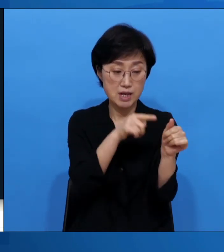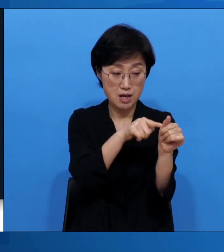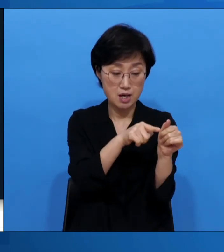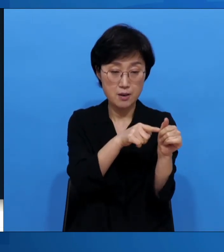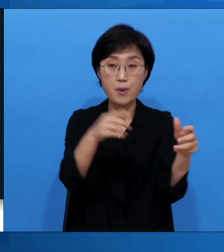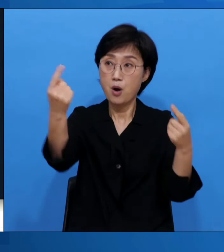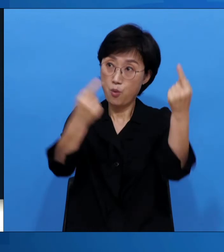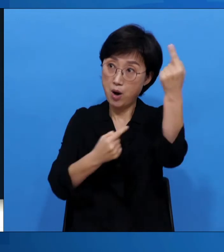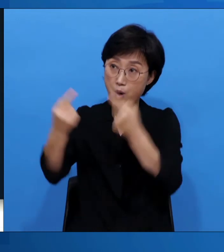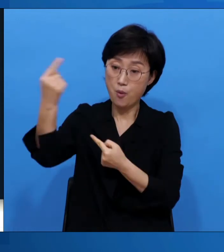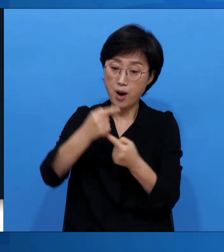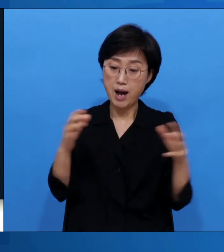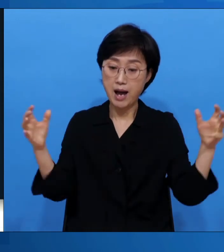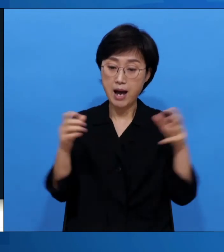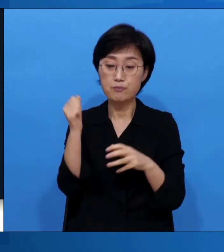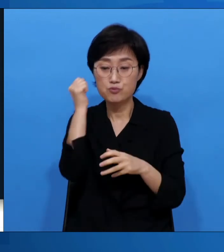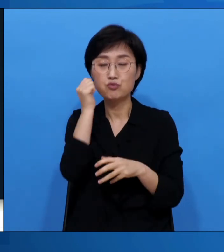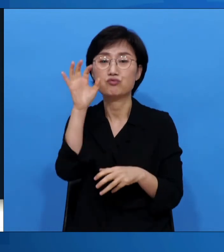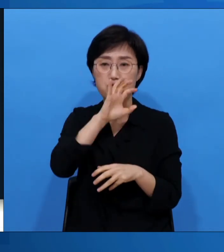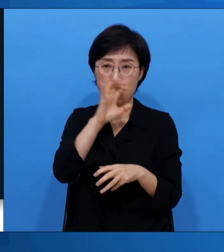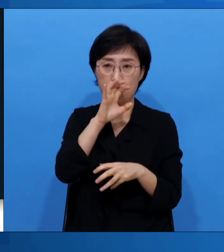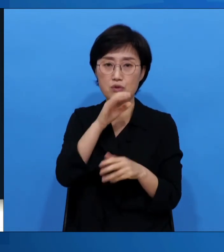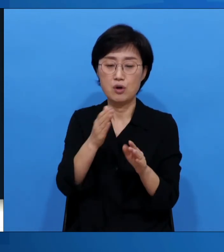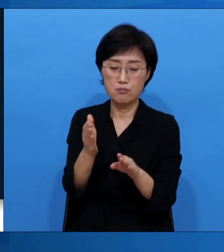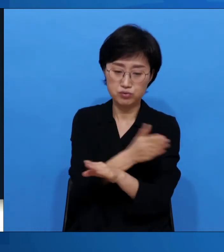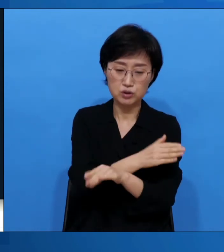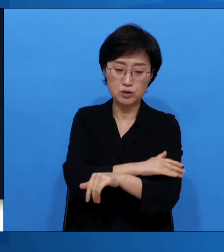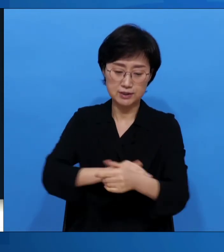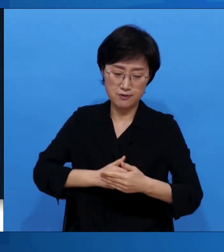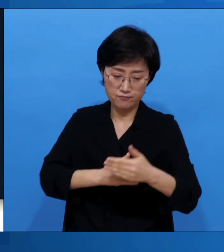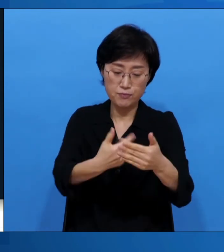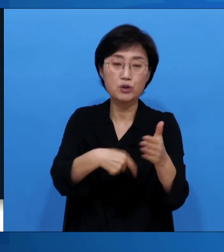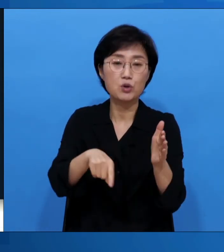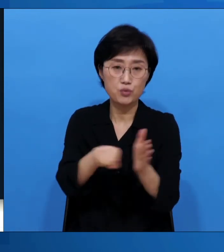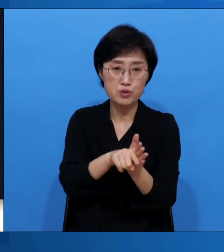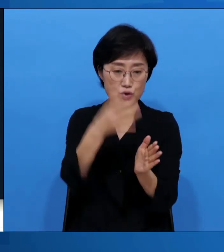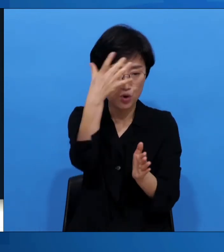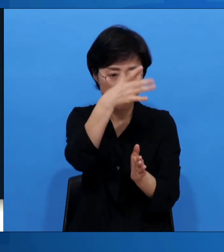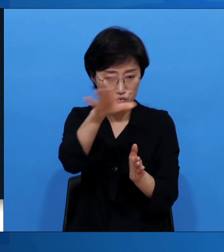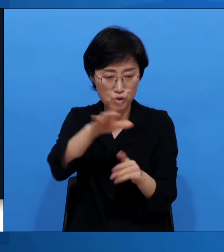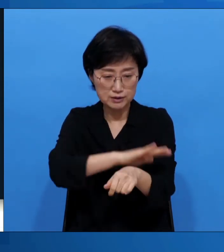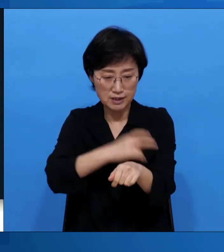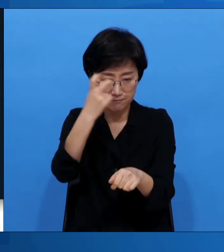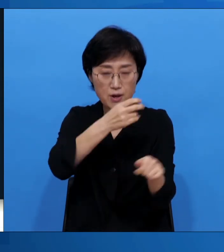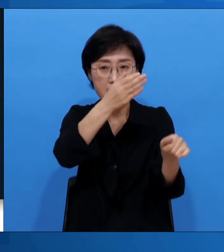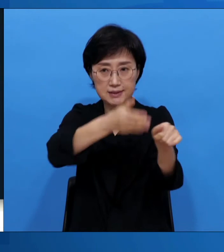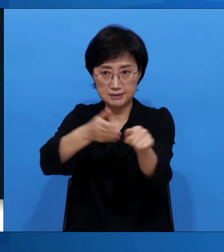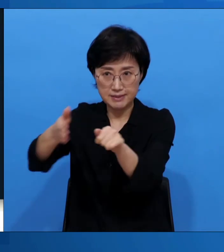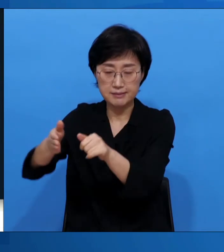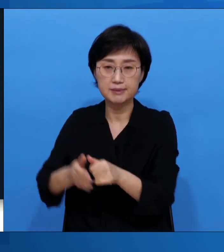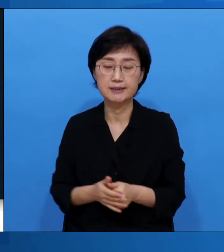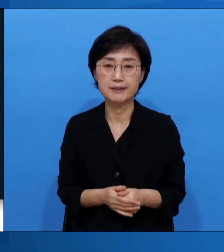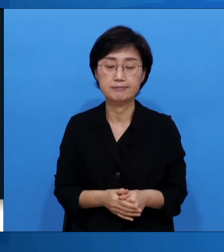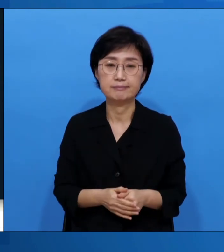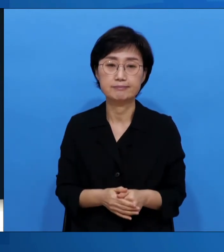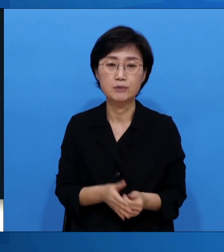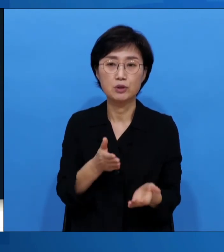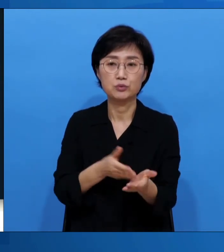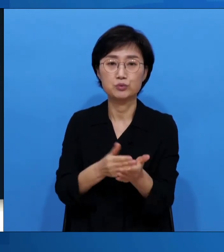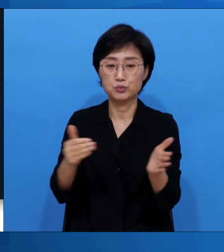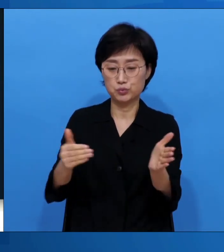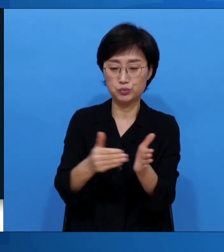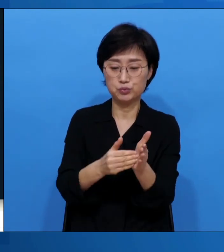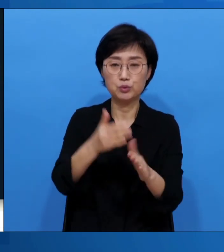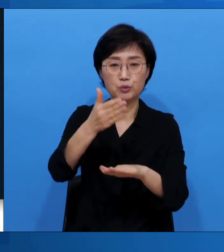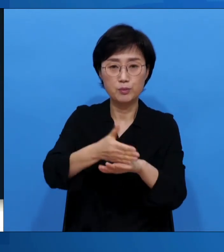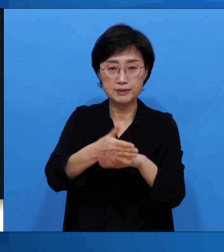합숙부터 훈련에 참석할 수 있도록 훈련 일정과 등록비 후원을 세밀하게 챙겨주시기 바랍니다. 뉴스를